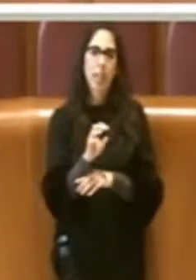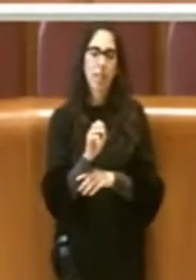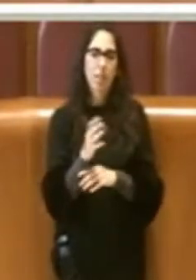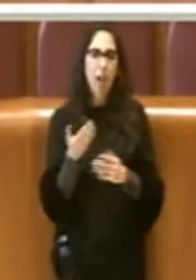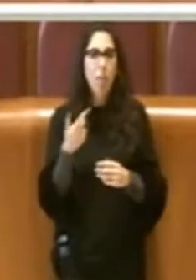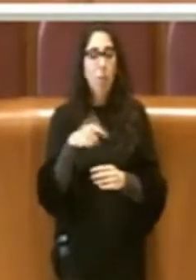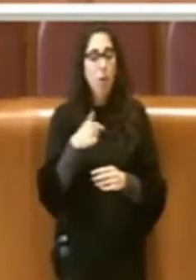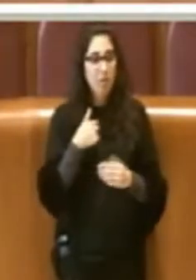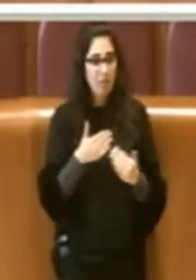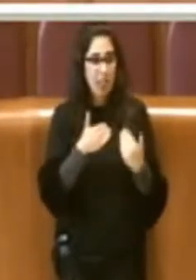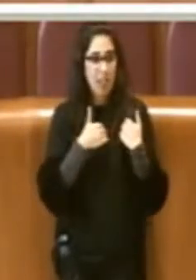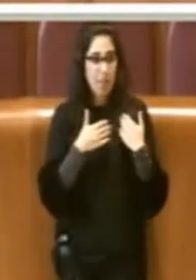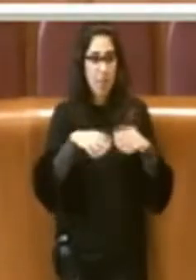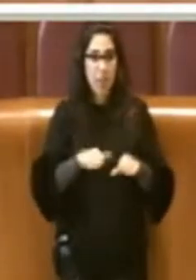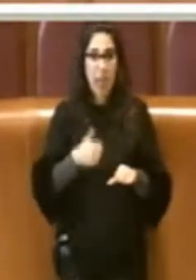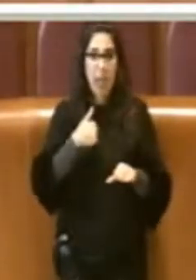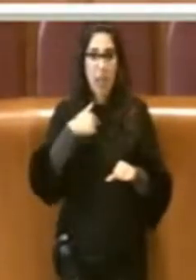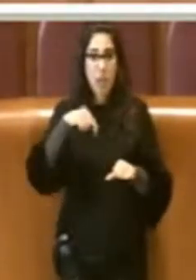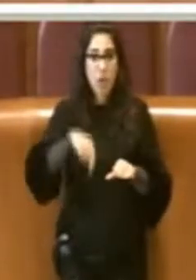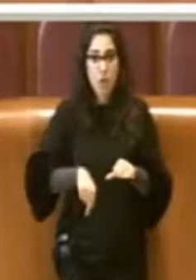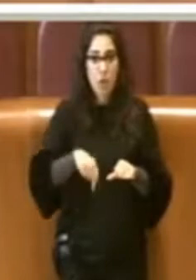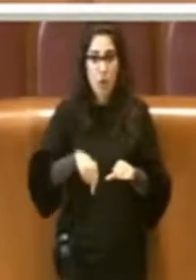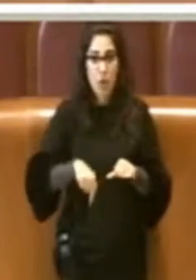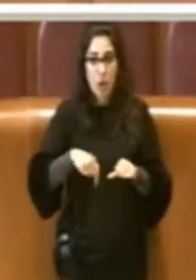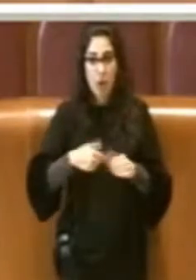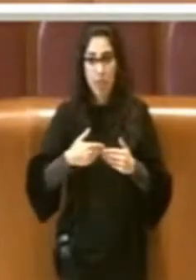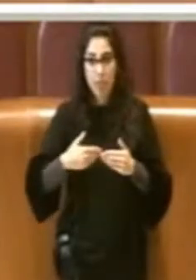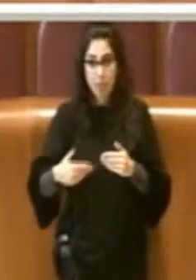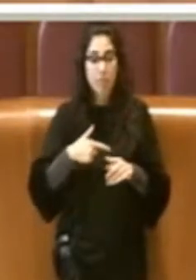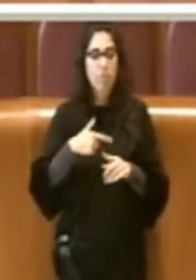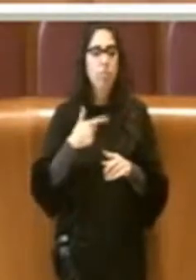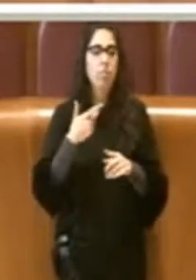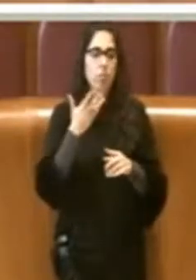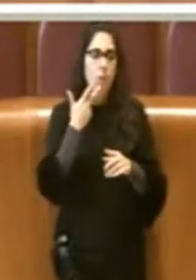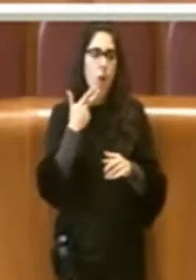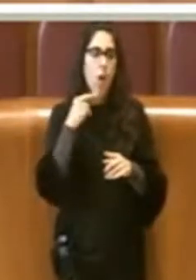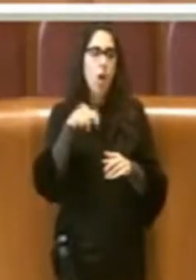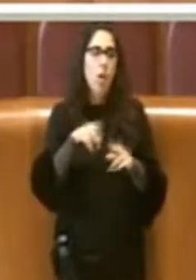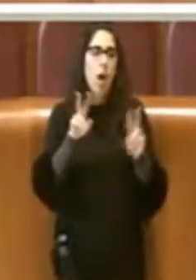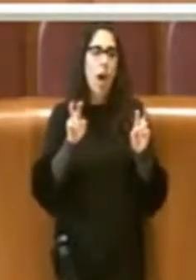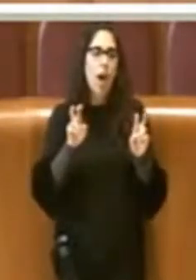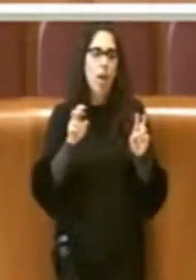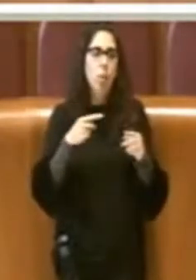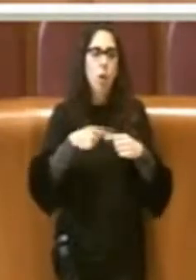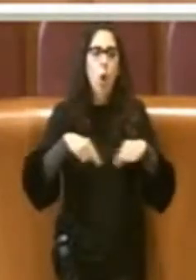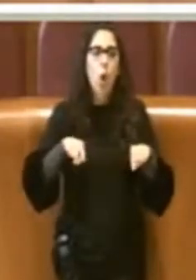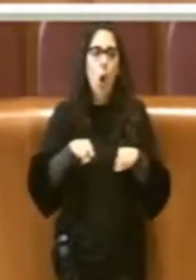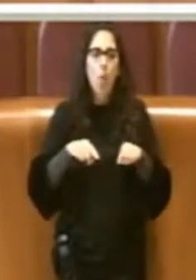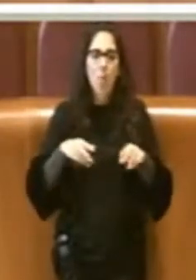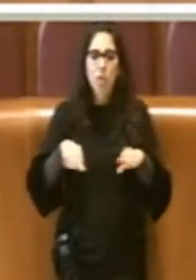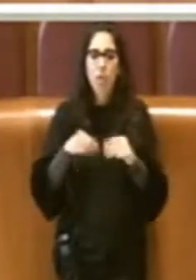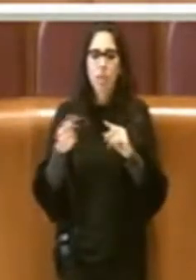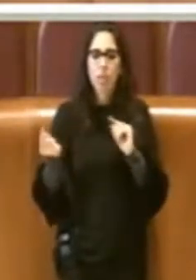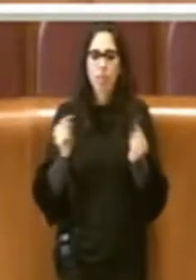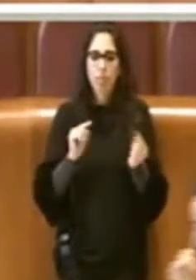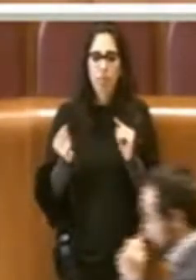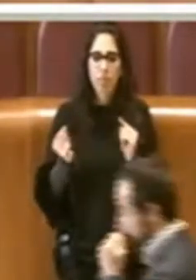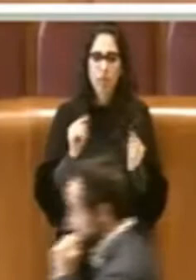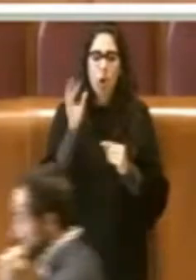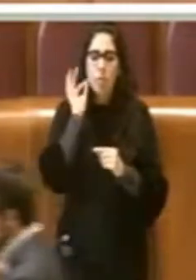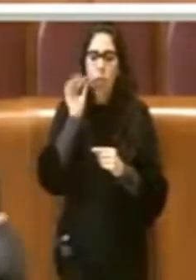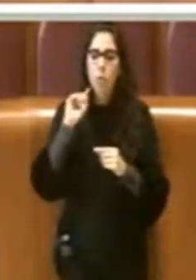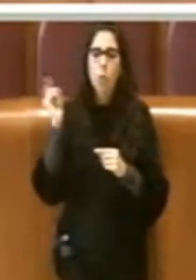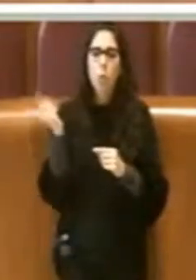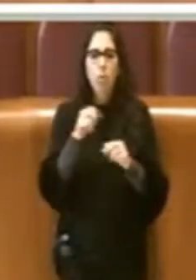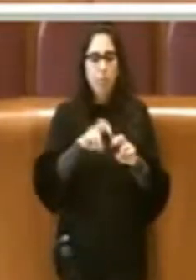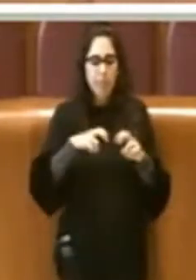l'impegno fin da subito di trattare il prima possibile questo argomento in commissione, così da metterci tutti